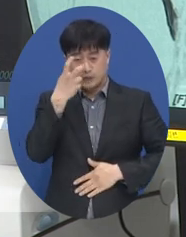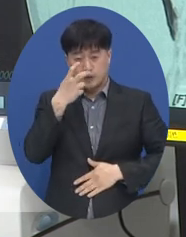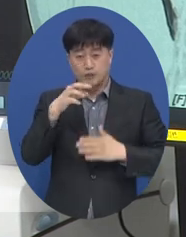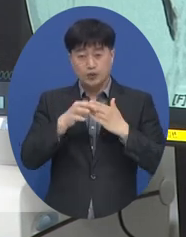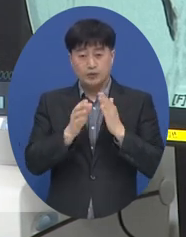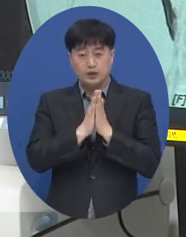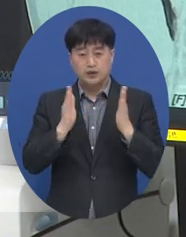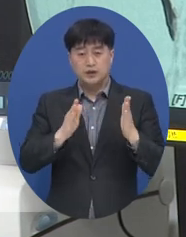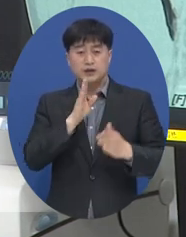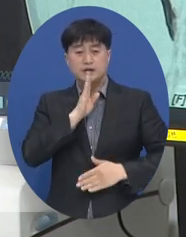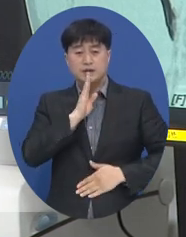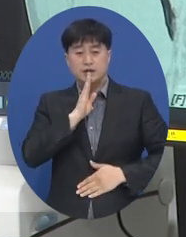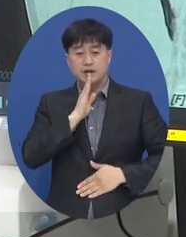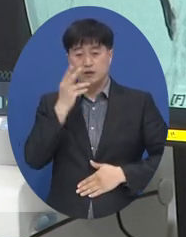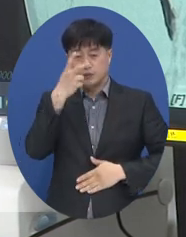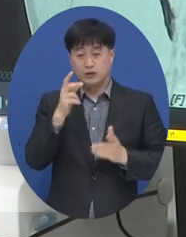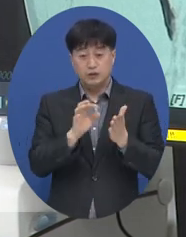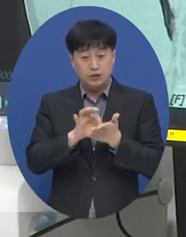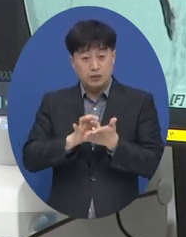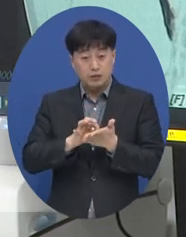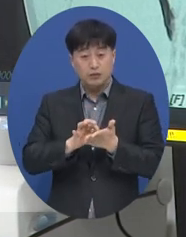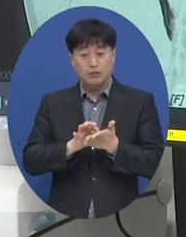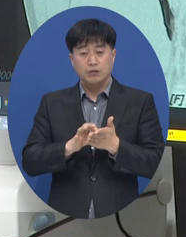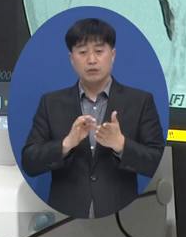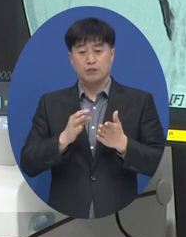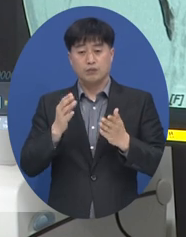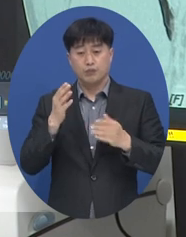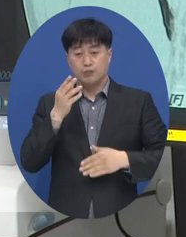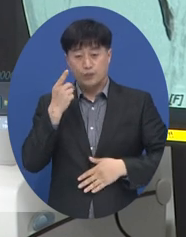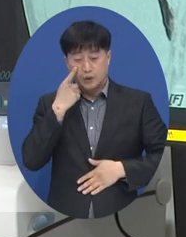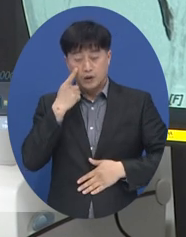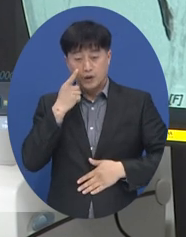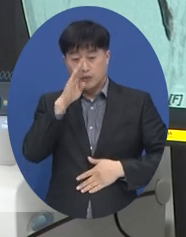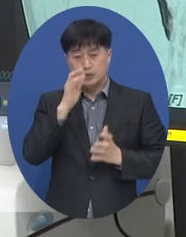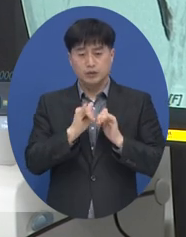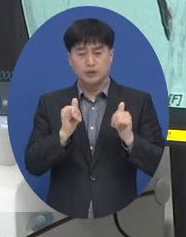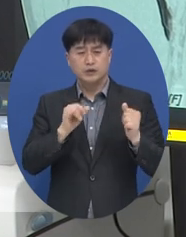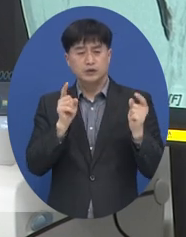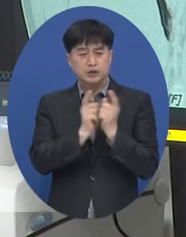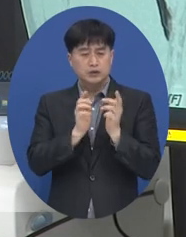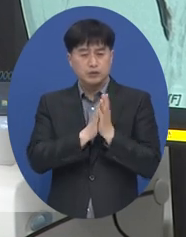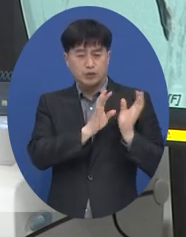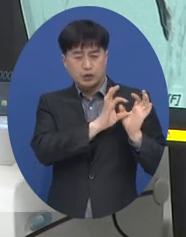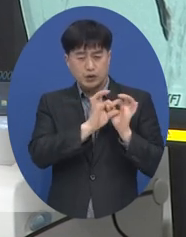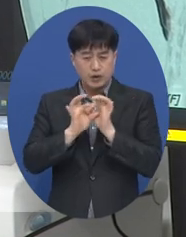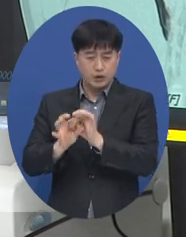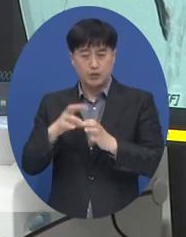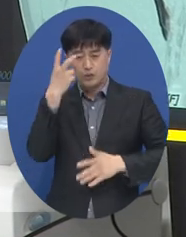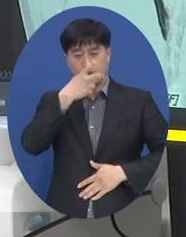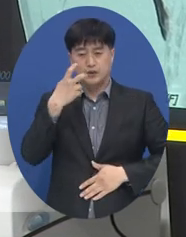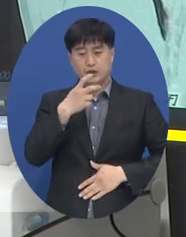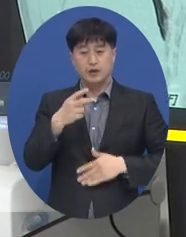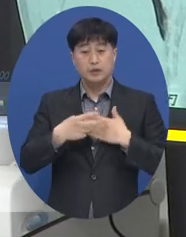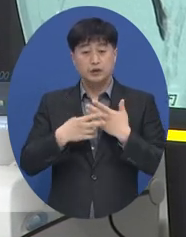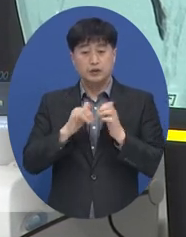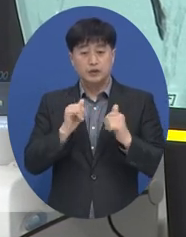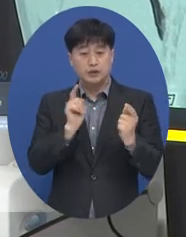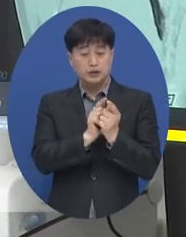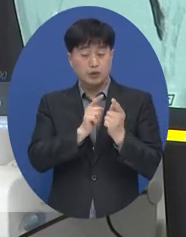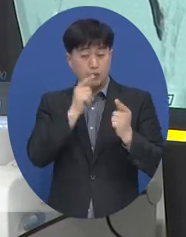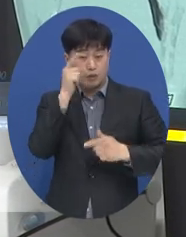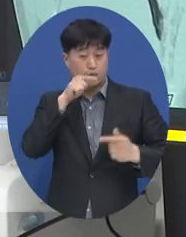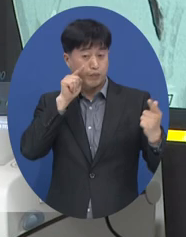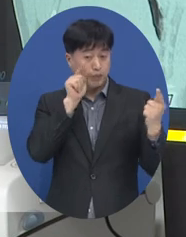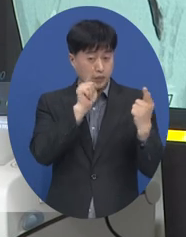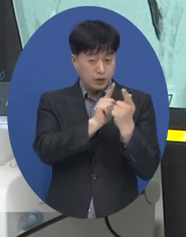도입하여 실제 진료에 사용하다 보니 환자로부터 직접 생체 신호를 지속적으로 모니터링하고 의료진은 직접